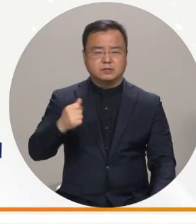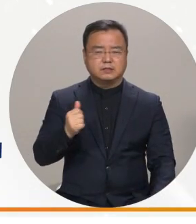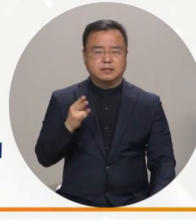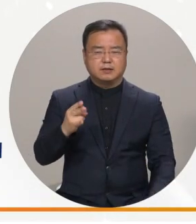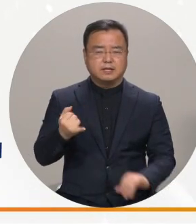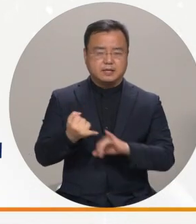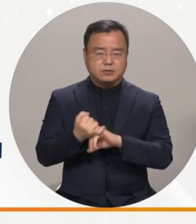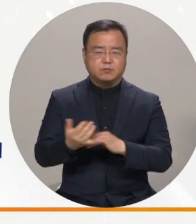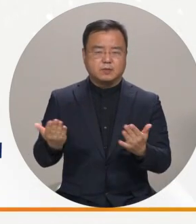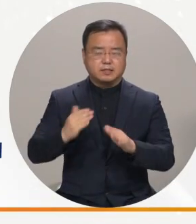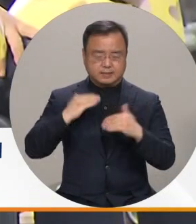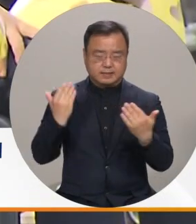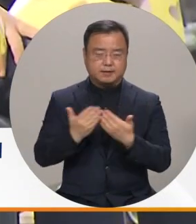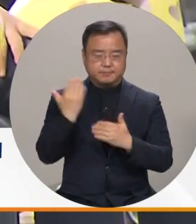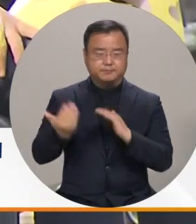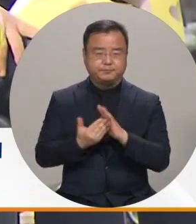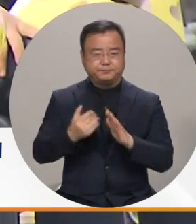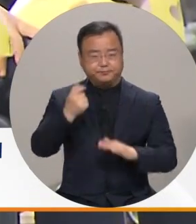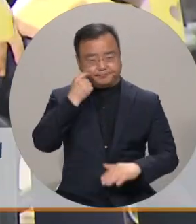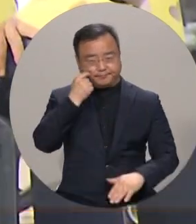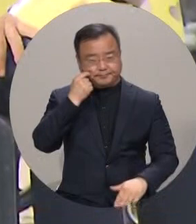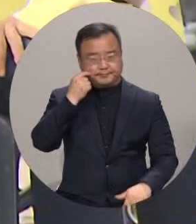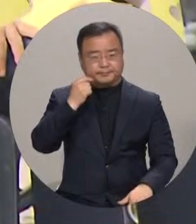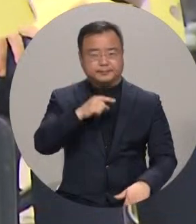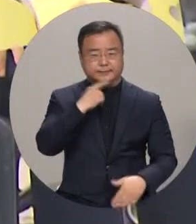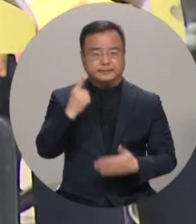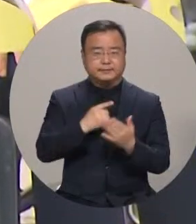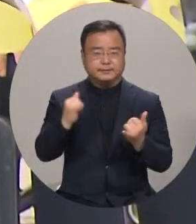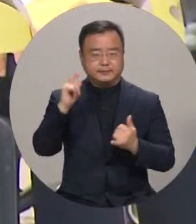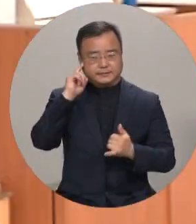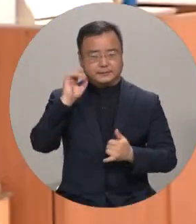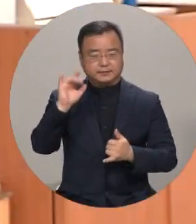일을 아직 다하지 못했다며 희생자를 추모했습니다.